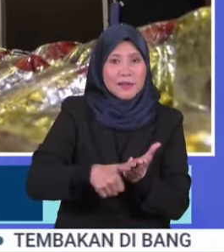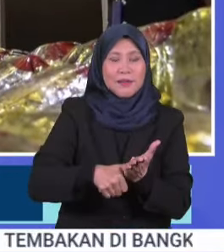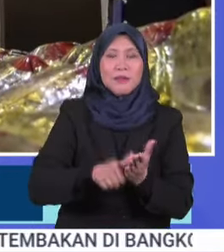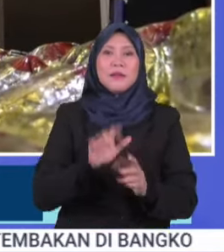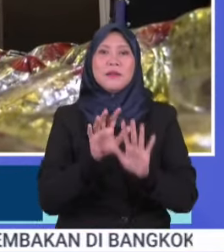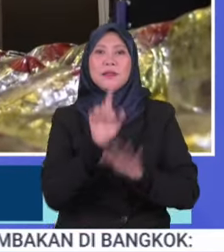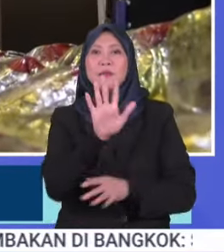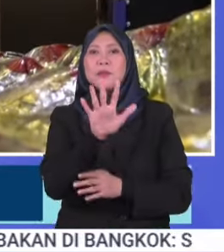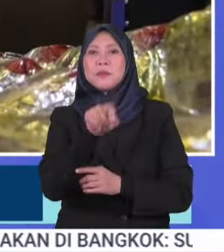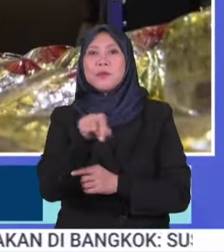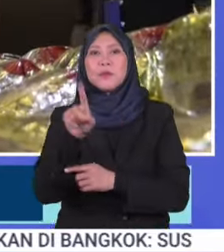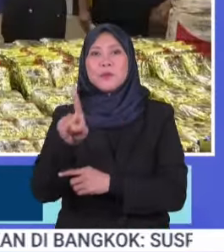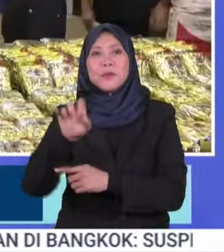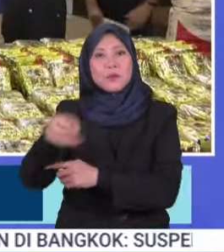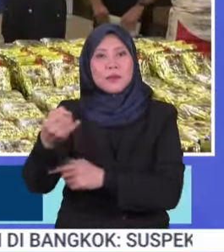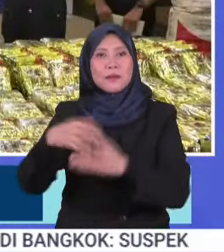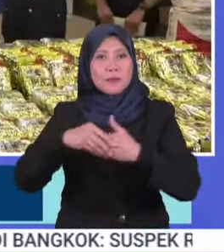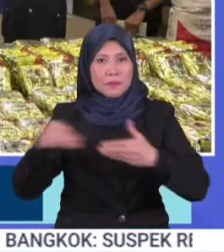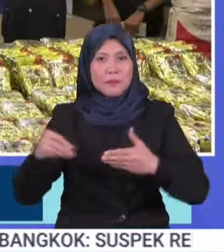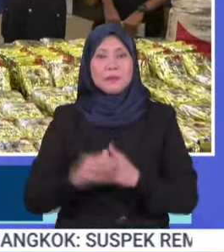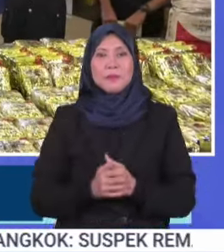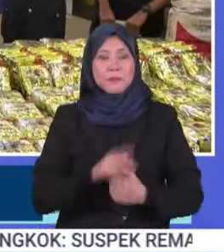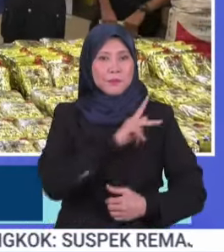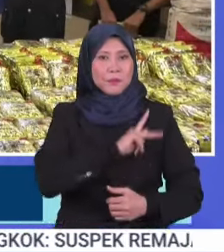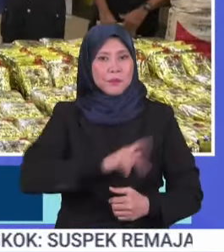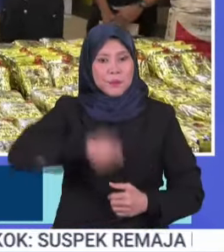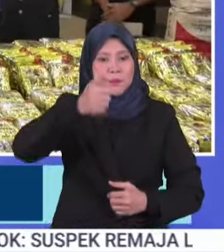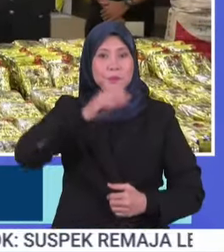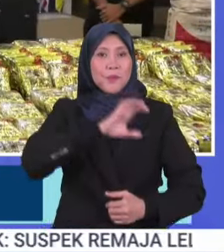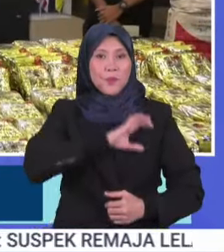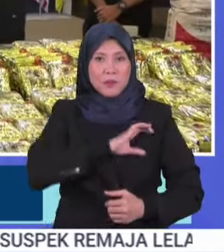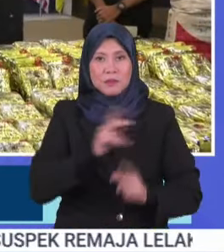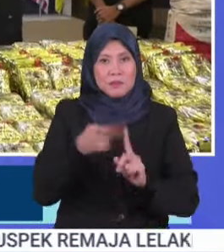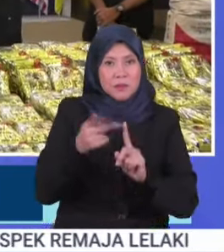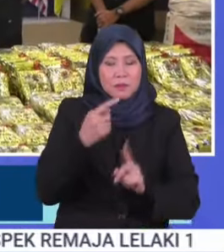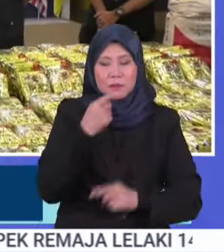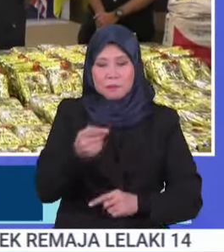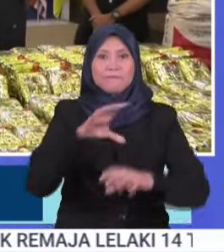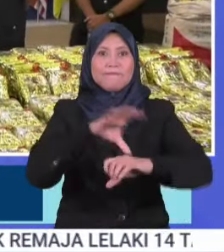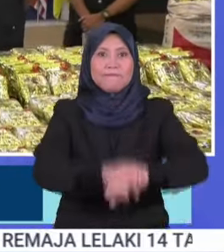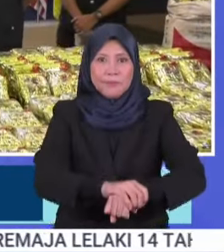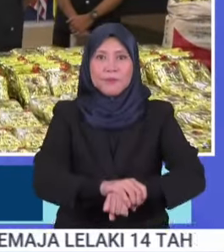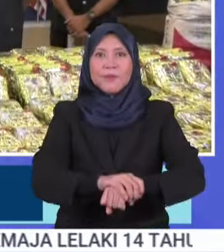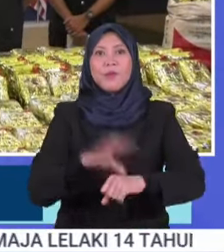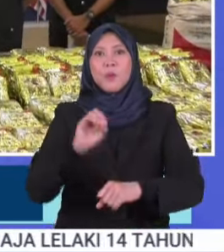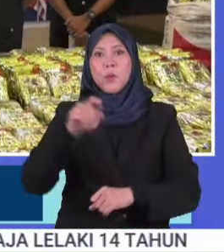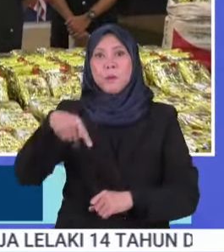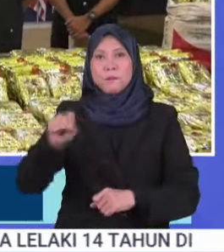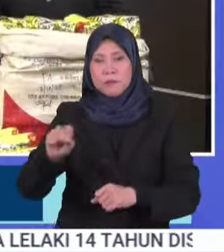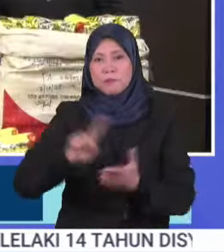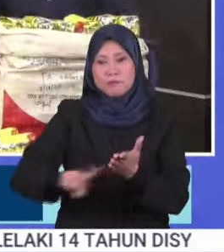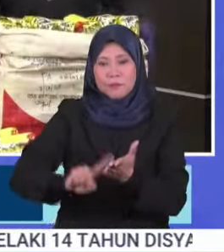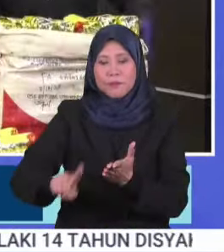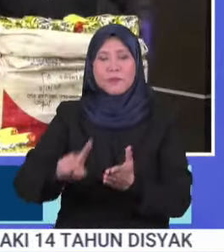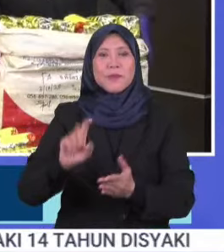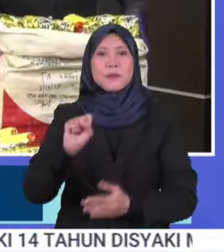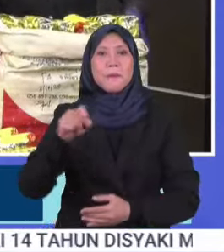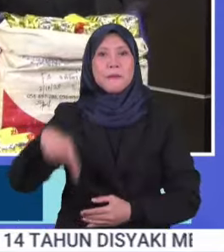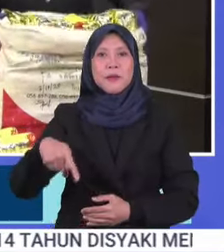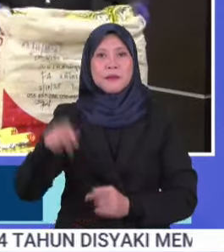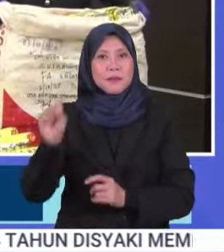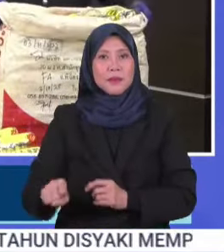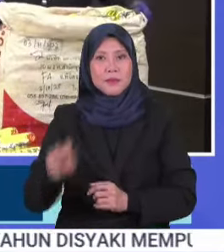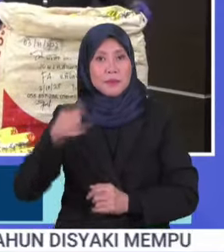bernilai RM5.19 juta. Ketua Polis Pulau Pinang memaklumkan tangkapan dibuat menerusi optik tapis di seberang Perai